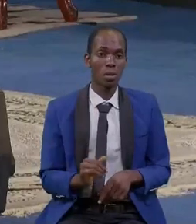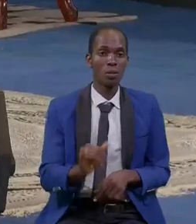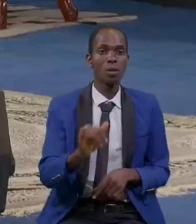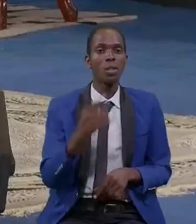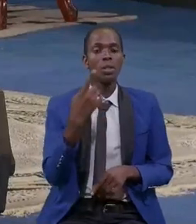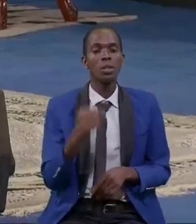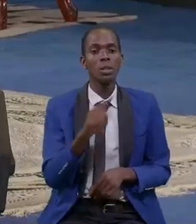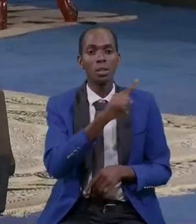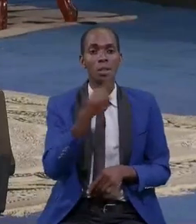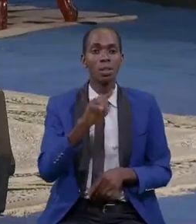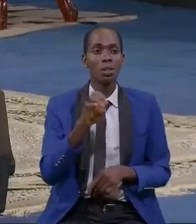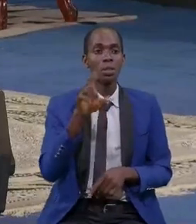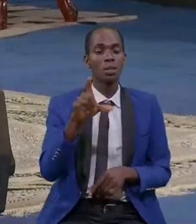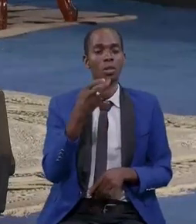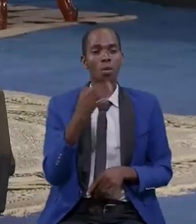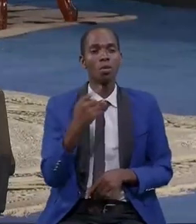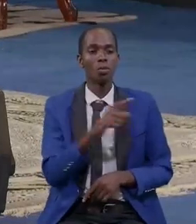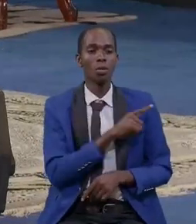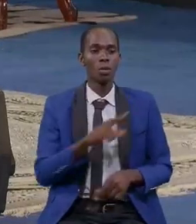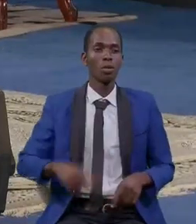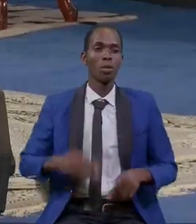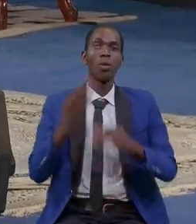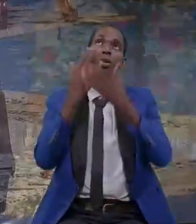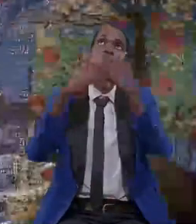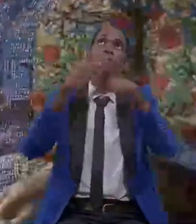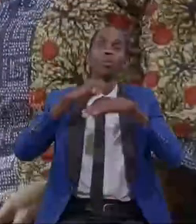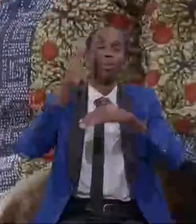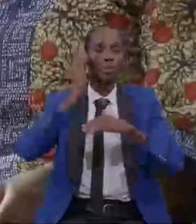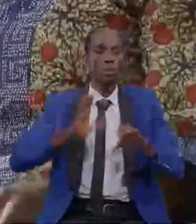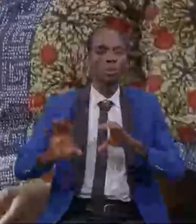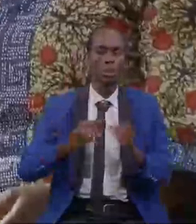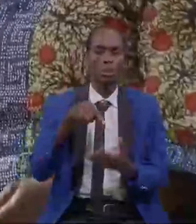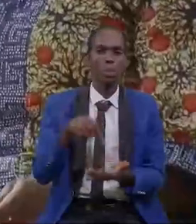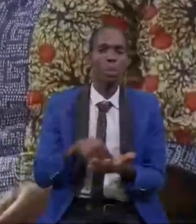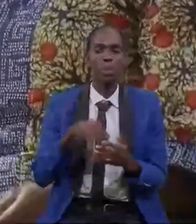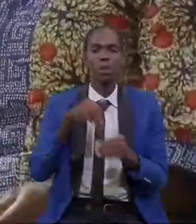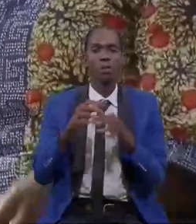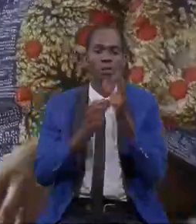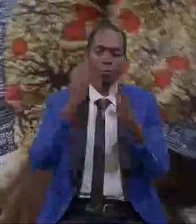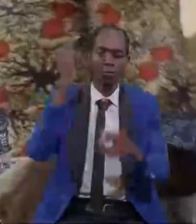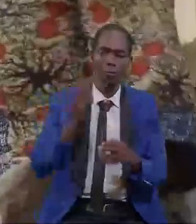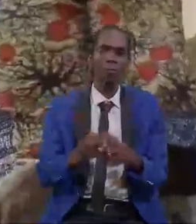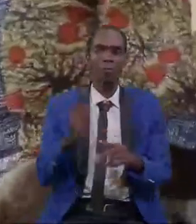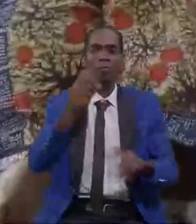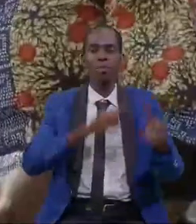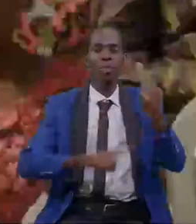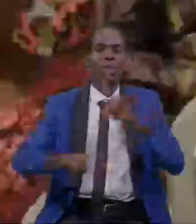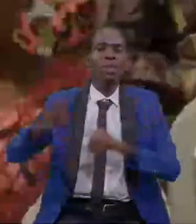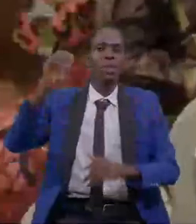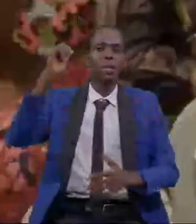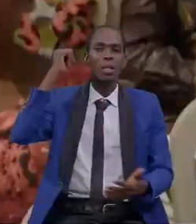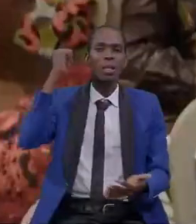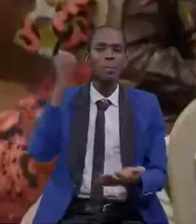le zèle de l'Éternel des armées. Et quelqu'un crie « Amen ».